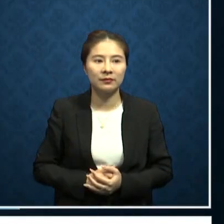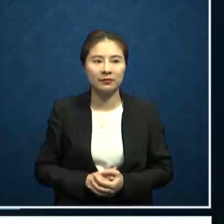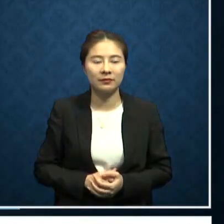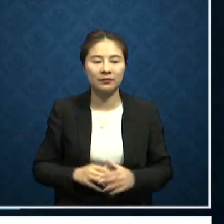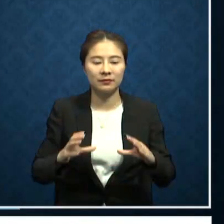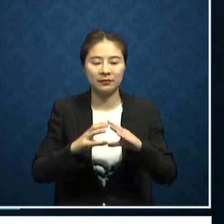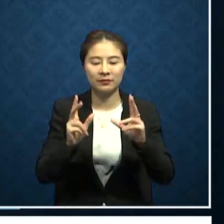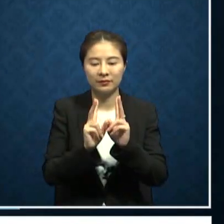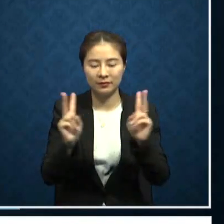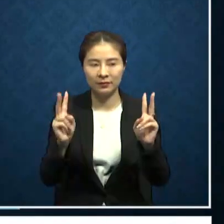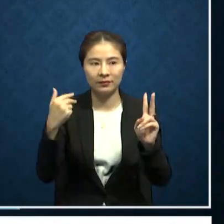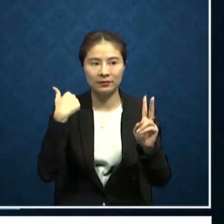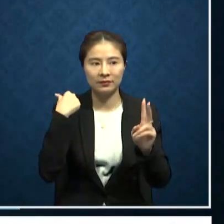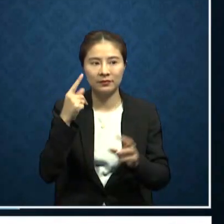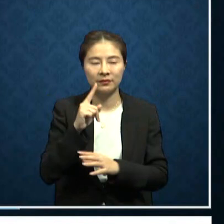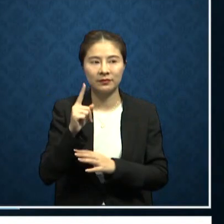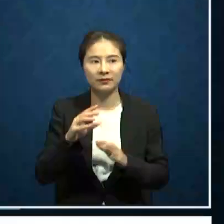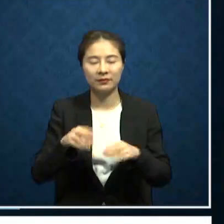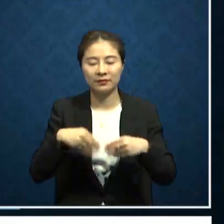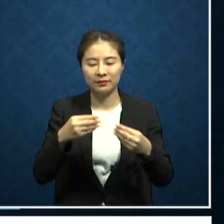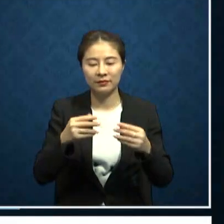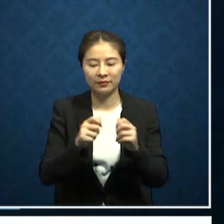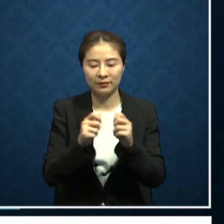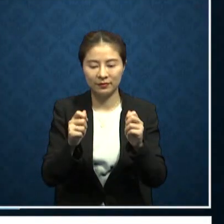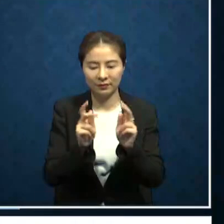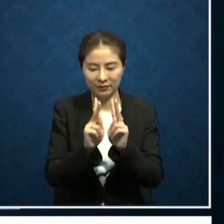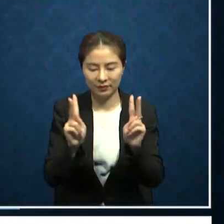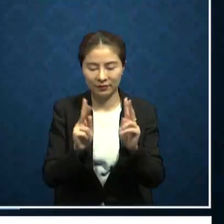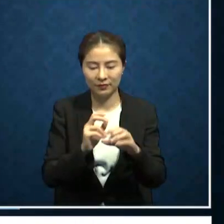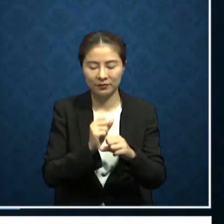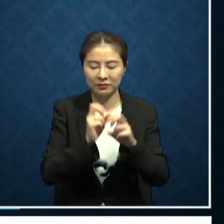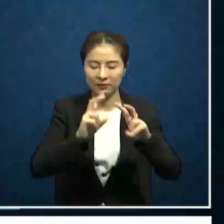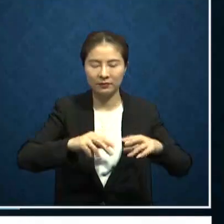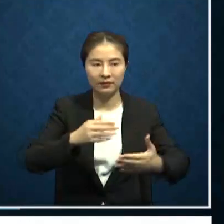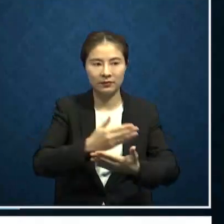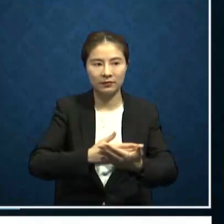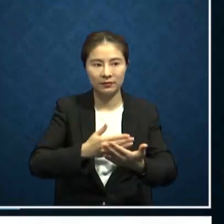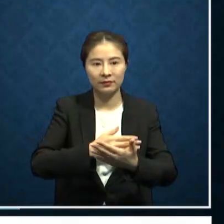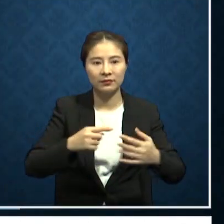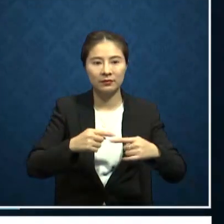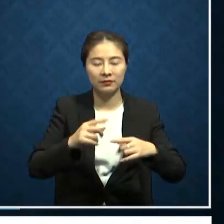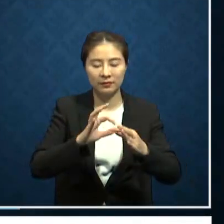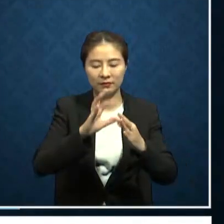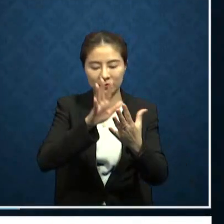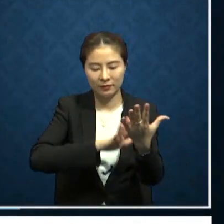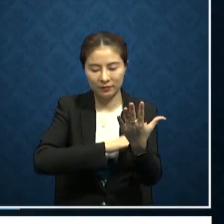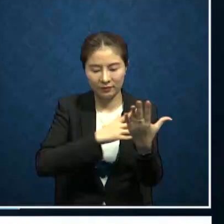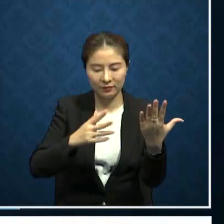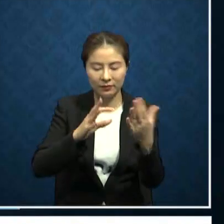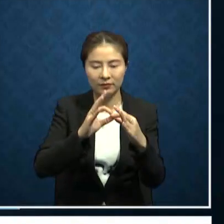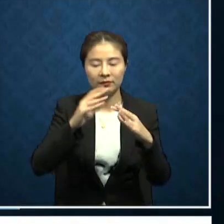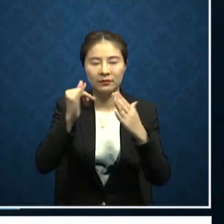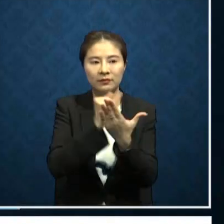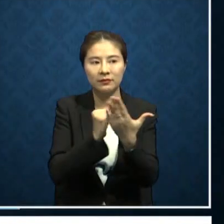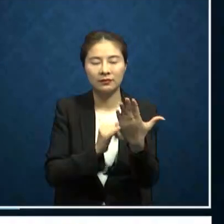กรรมาธิการวิสามัญนะคะได้มอบหมายให้คณะอนุกรรมาธิการพิจารณาศึกษานะคะในเรื่องแผนกลยุทธ์ซอพด้านศิลปะ